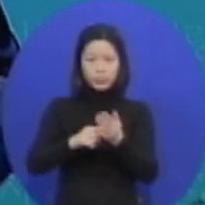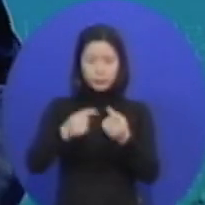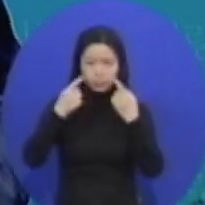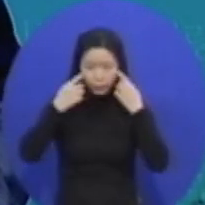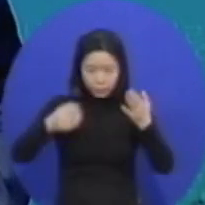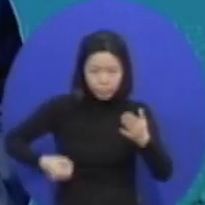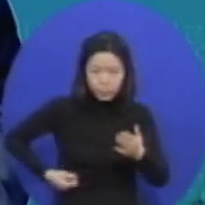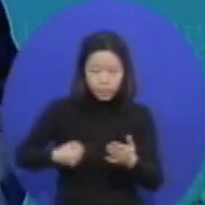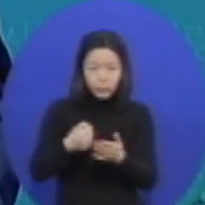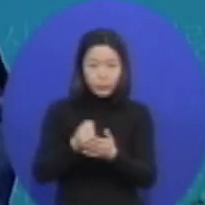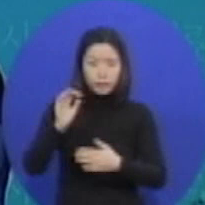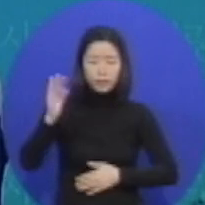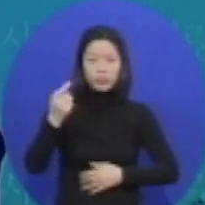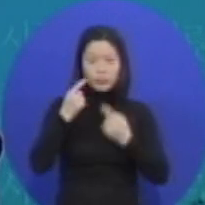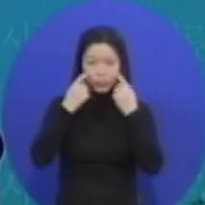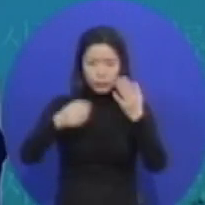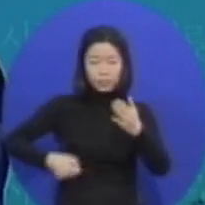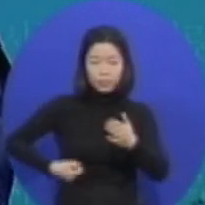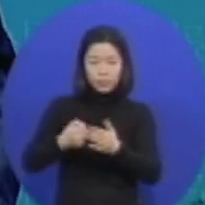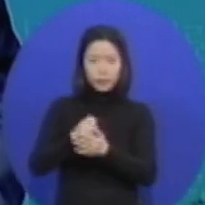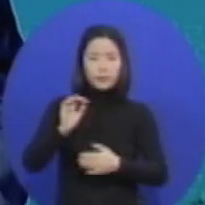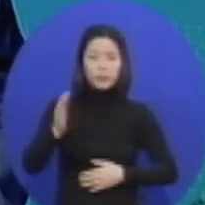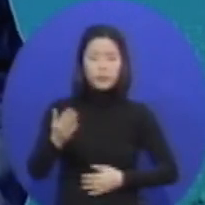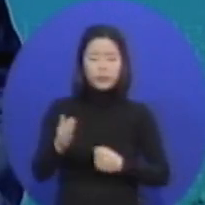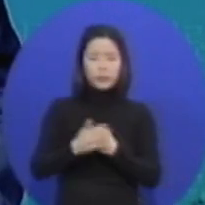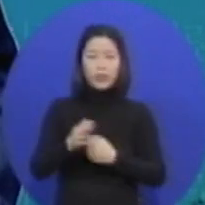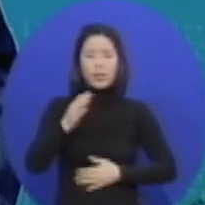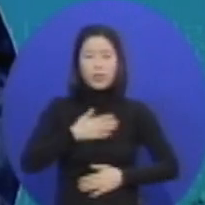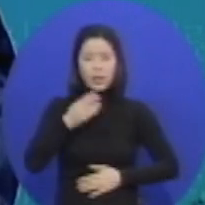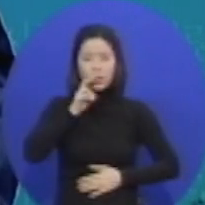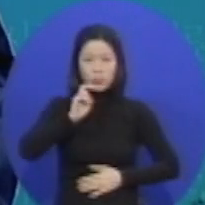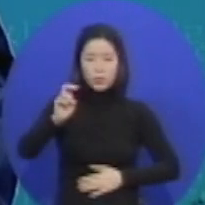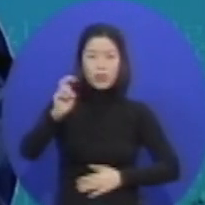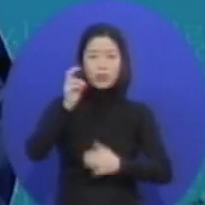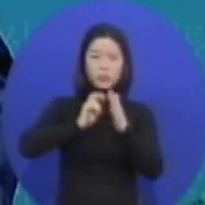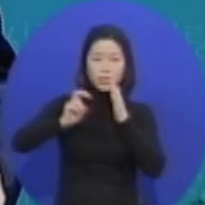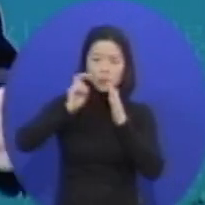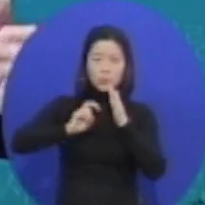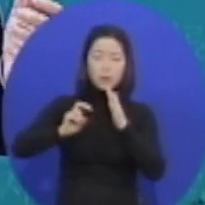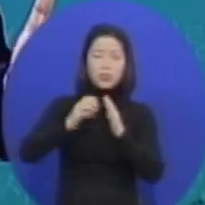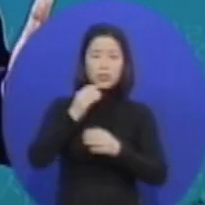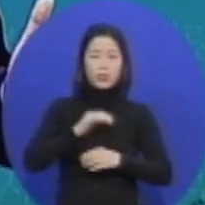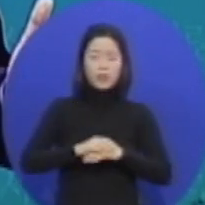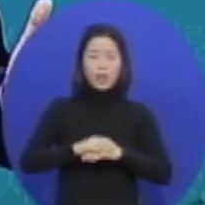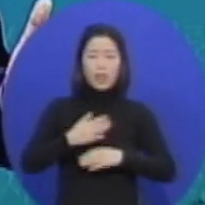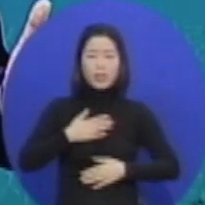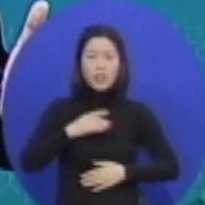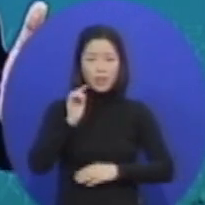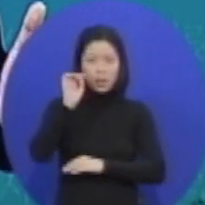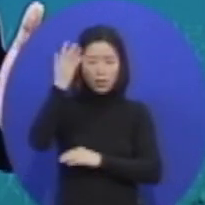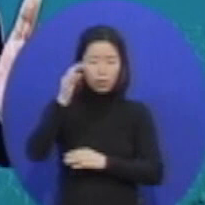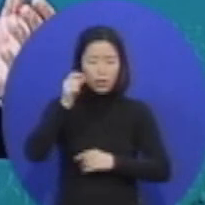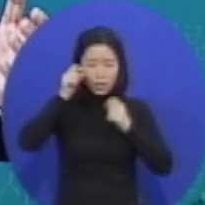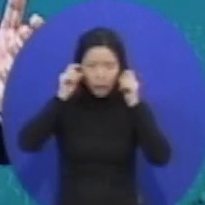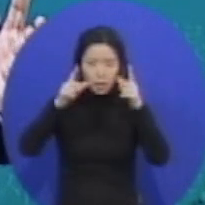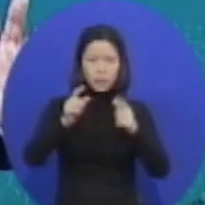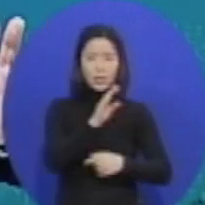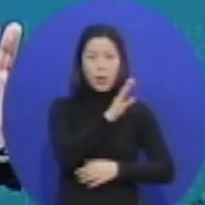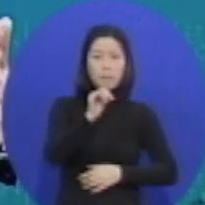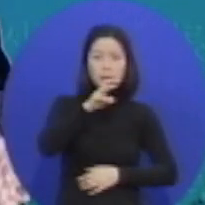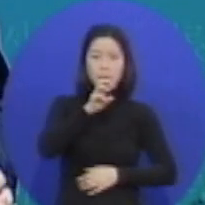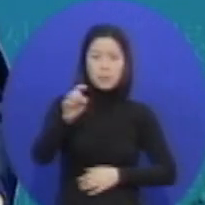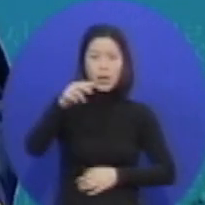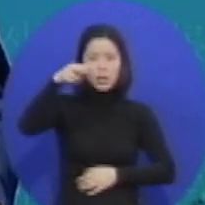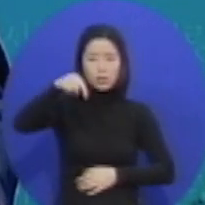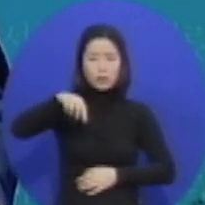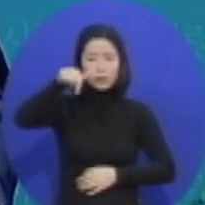확정되어 싸우니 내가 노래하고 내가 잔 송아리 다 내 영광 아 깰 지어다 비파 야수